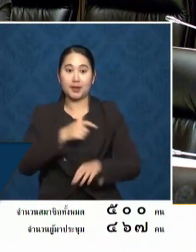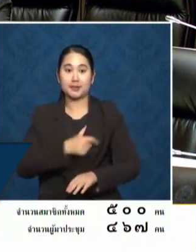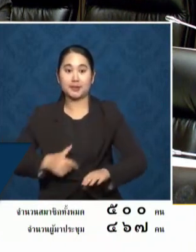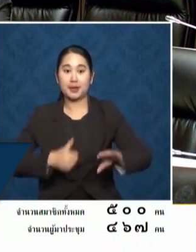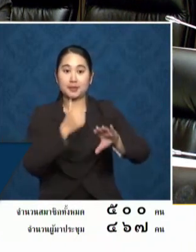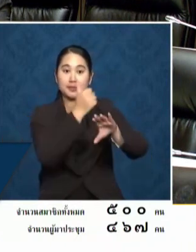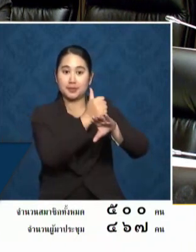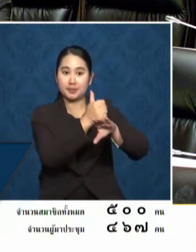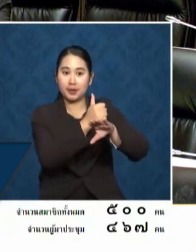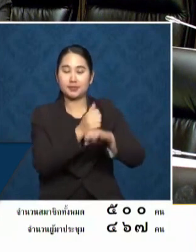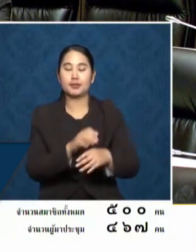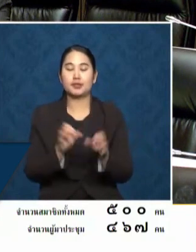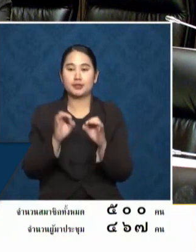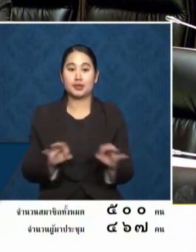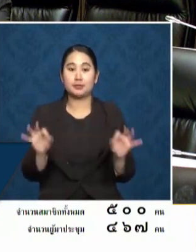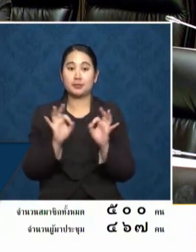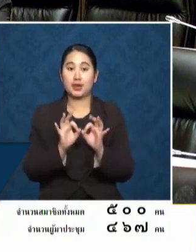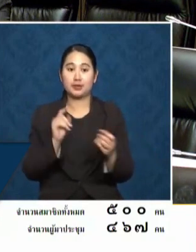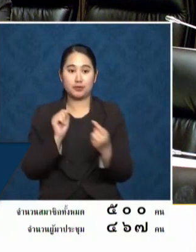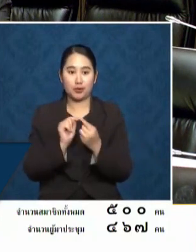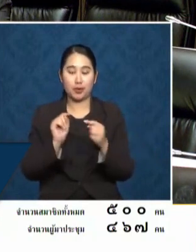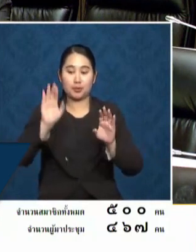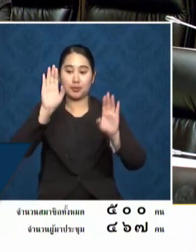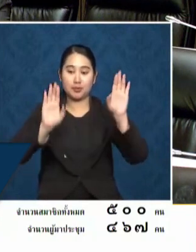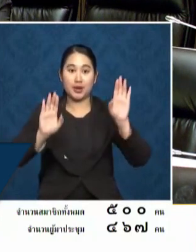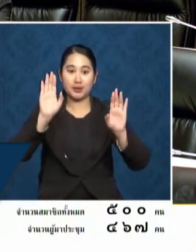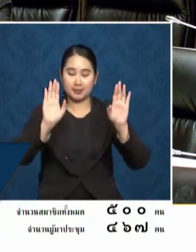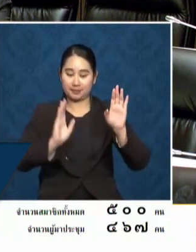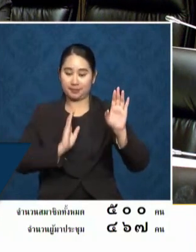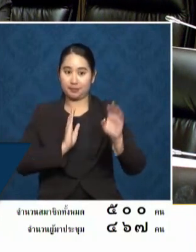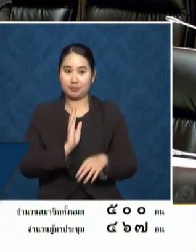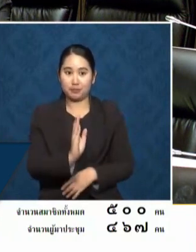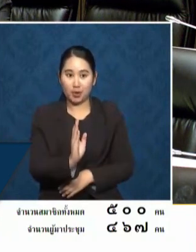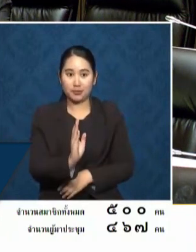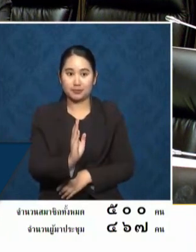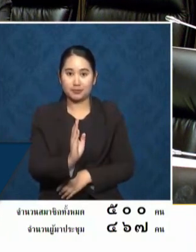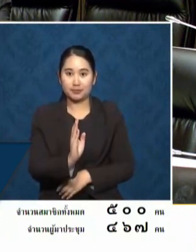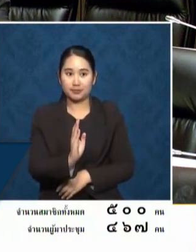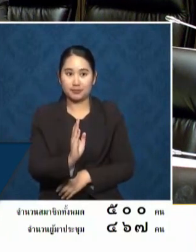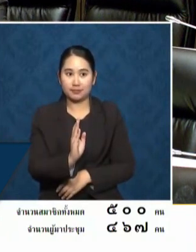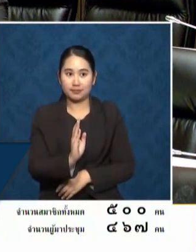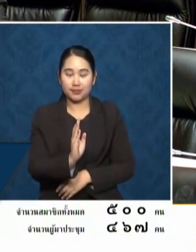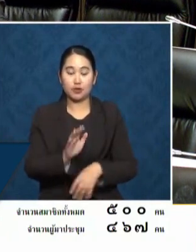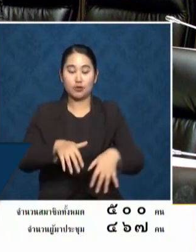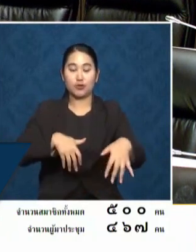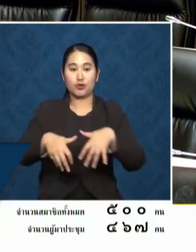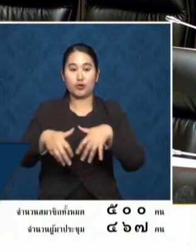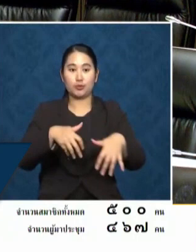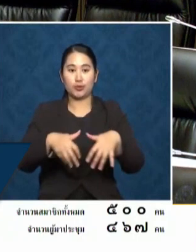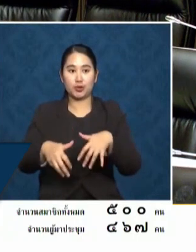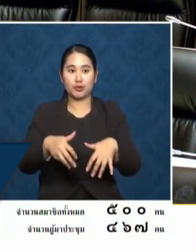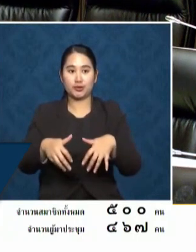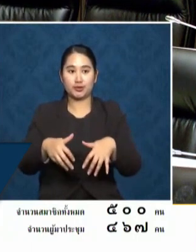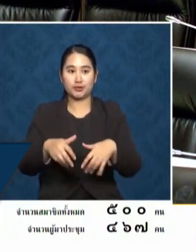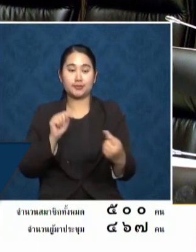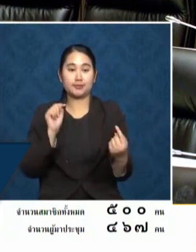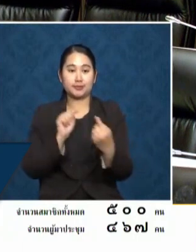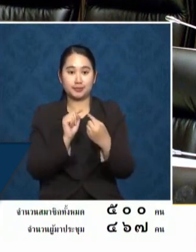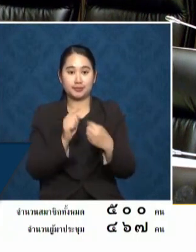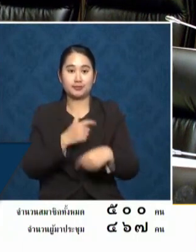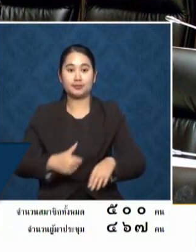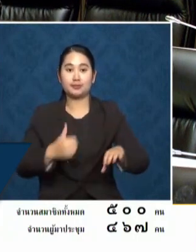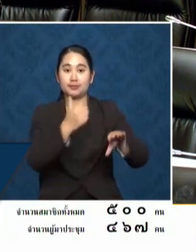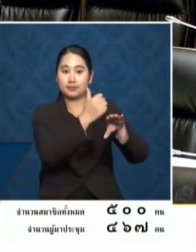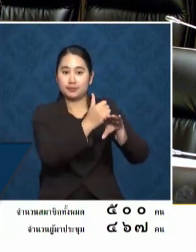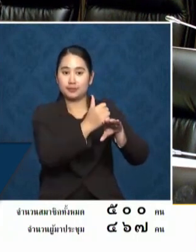การทำให้ความซื่อตรงของทุกคนต่อหลักการประชาธิปไตยและความศรัทธาของประชาชนต่อสถาบันพระมหากษัติย์นั้นเป็น 2